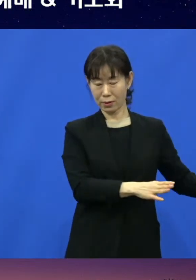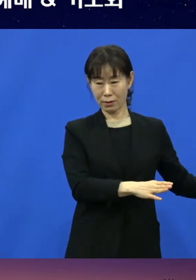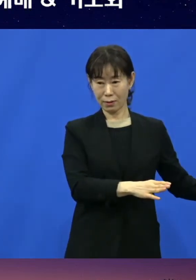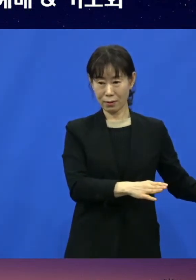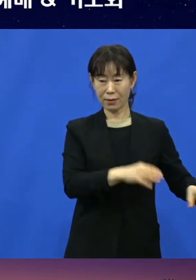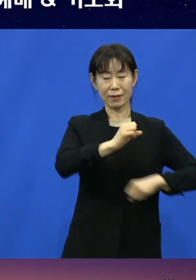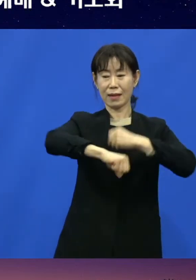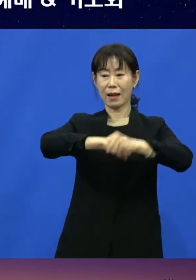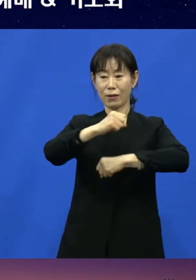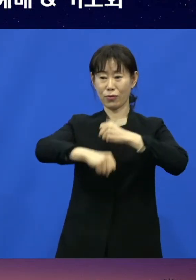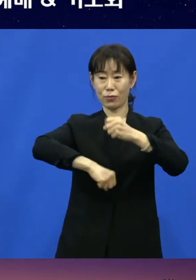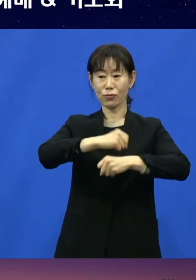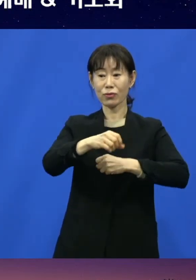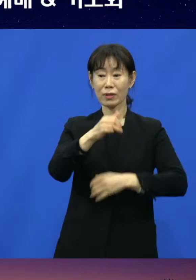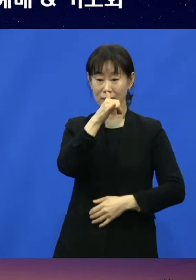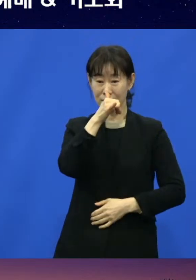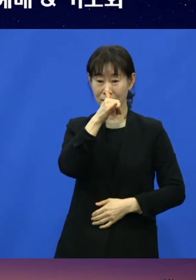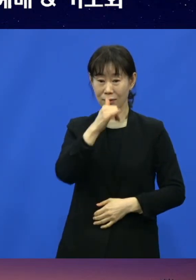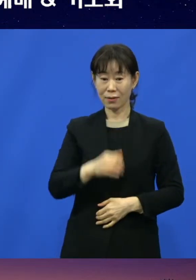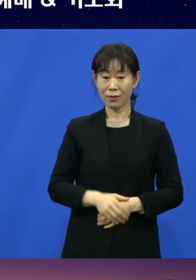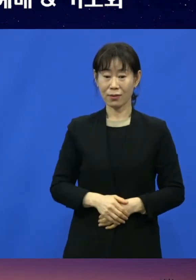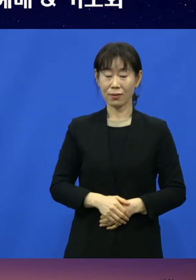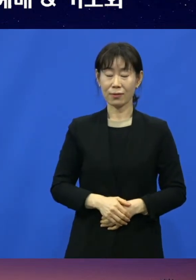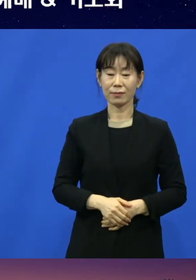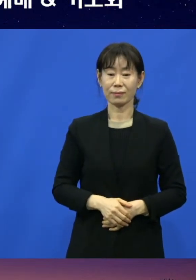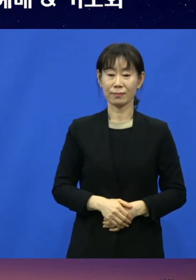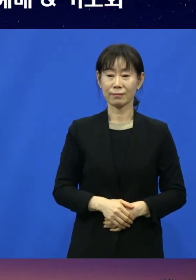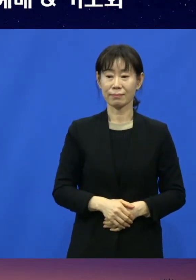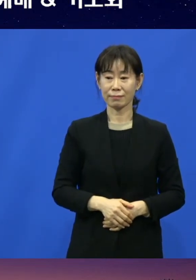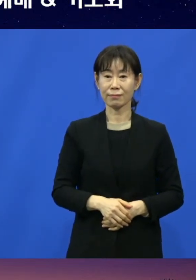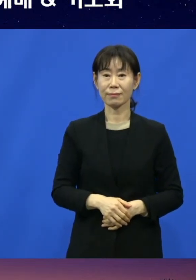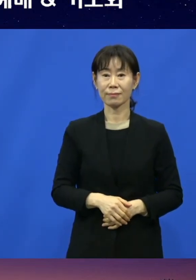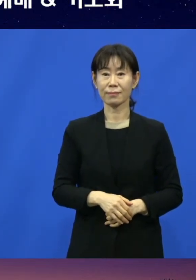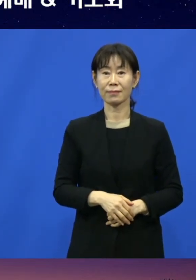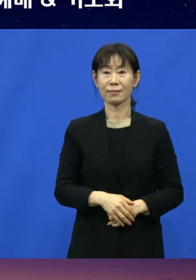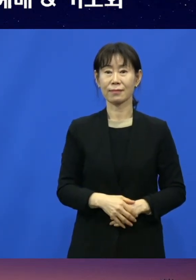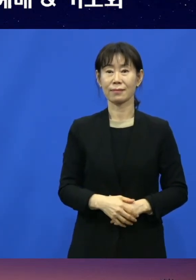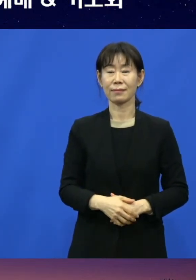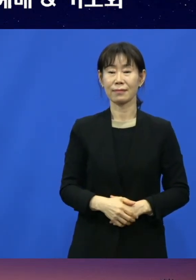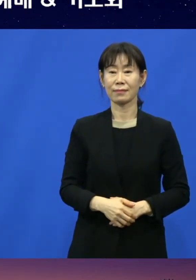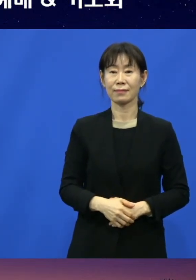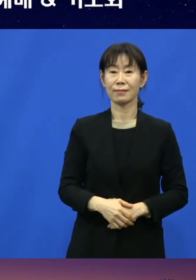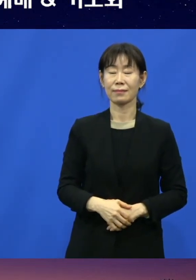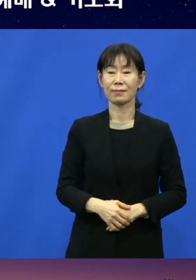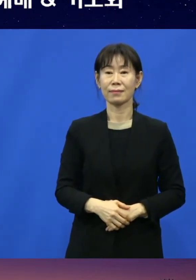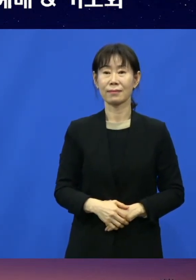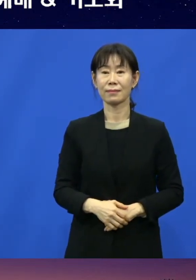거예요. 그동안 너를 사로잡고 있던 것으로부터 너가 자유를 얻었다는 거예요.